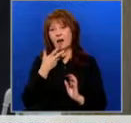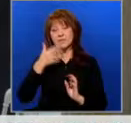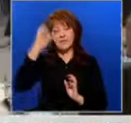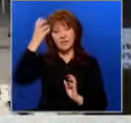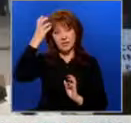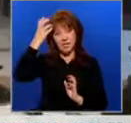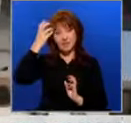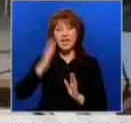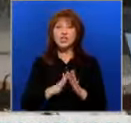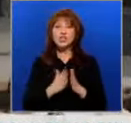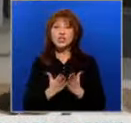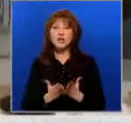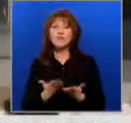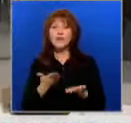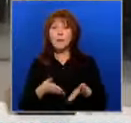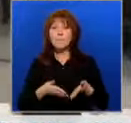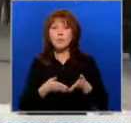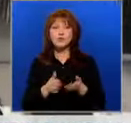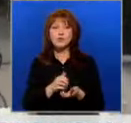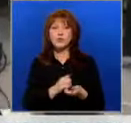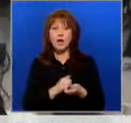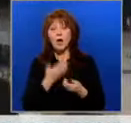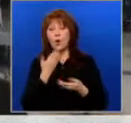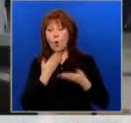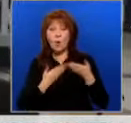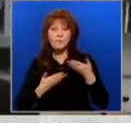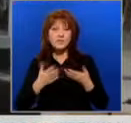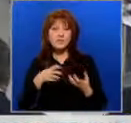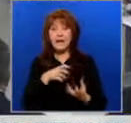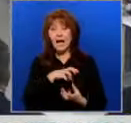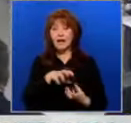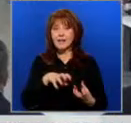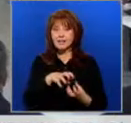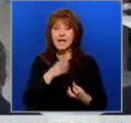на хуманитарни организации на конференция обсъдиха хуманитарната криза.